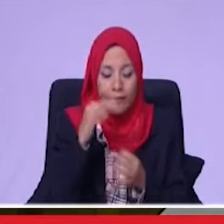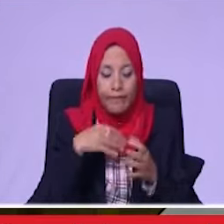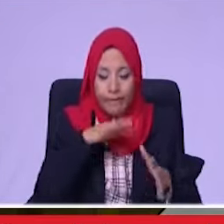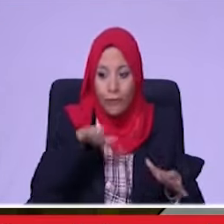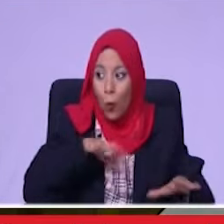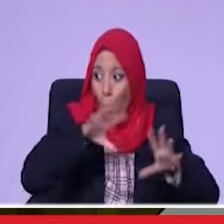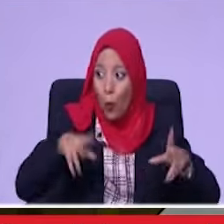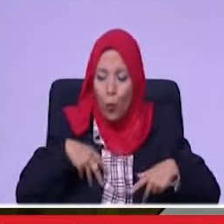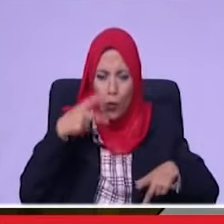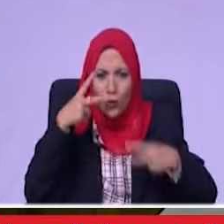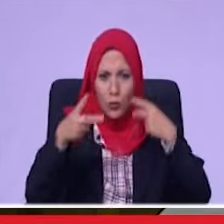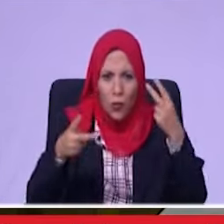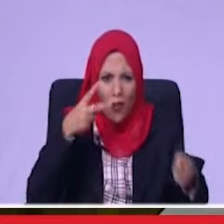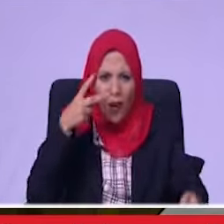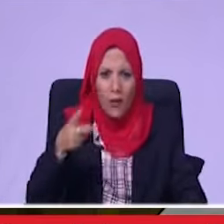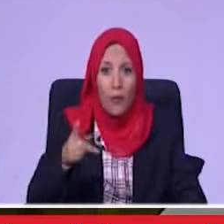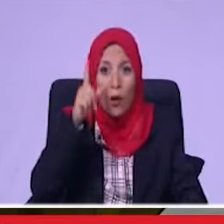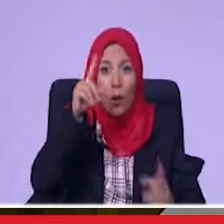قادر افسرها،